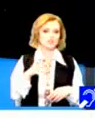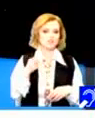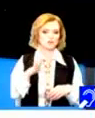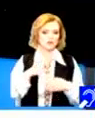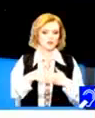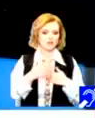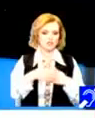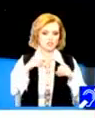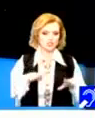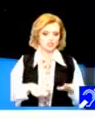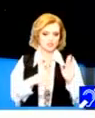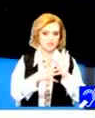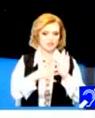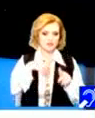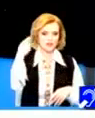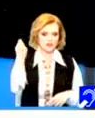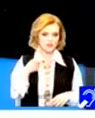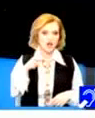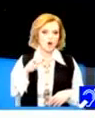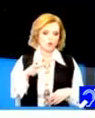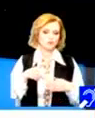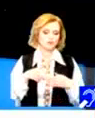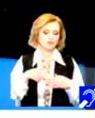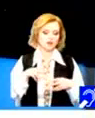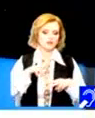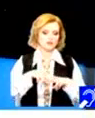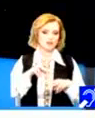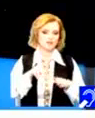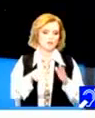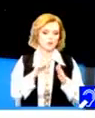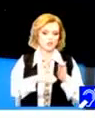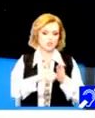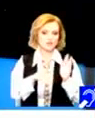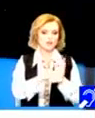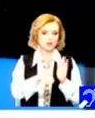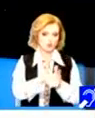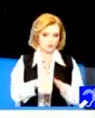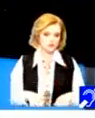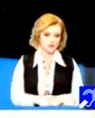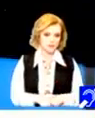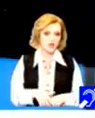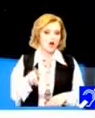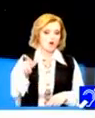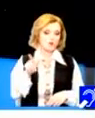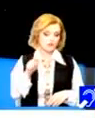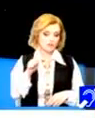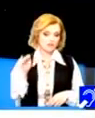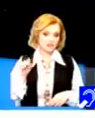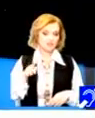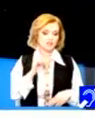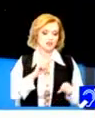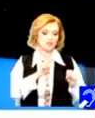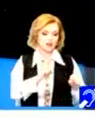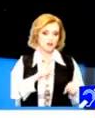Fostul premier a fost acuzat de trafic de influență și corupere pasivă. Vlad Filat și avocații săi spun că decizia era previzibilă și va fi atacată la